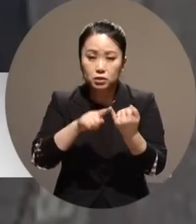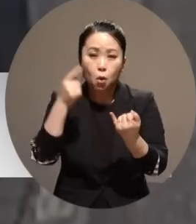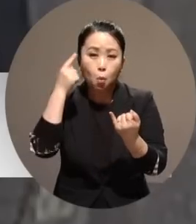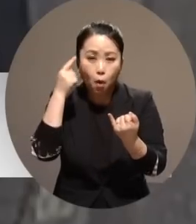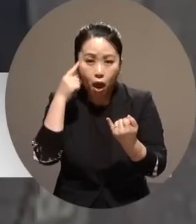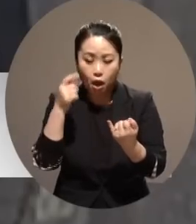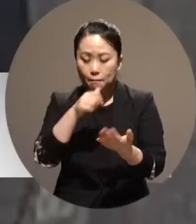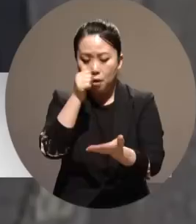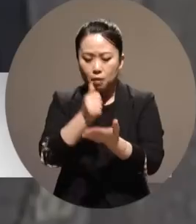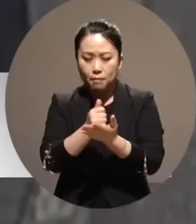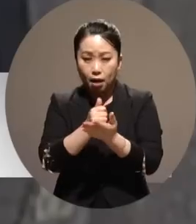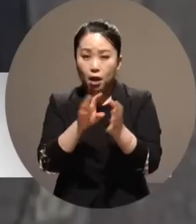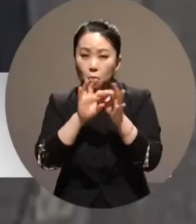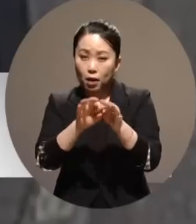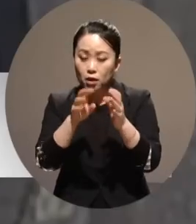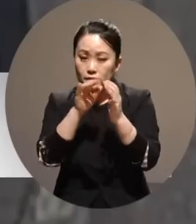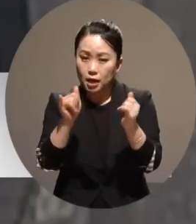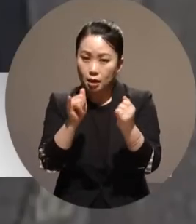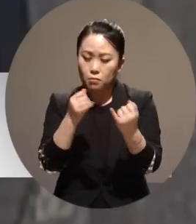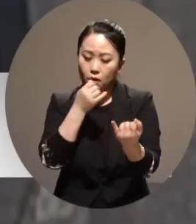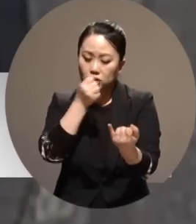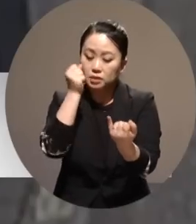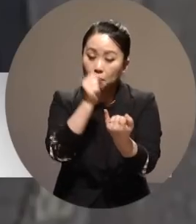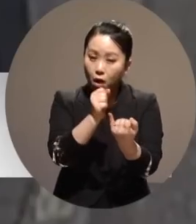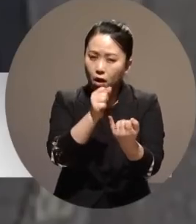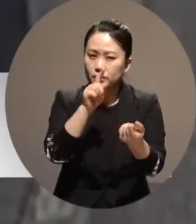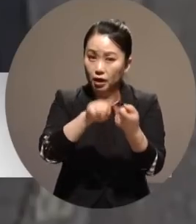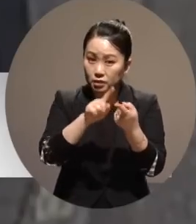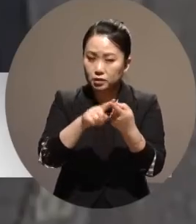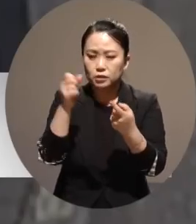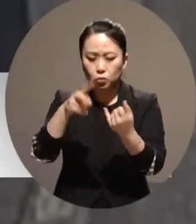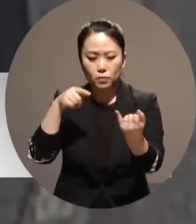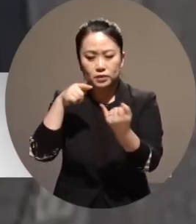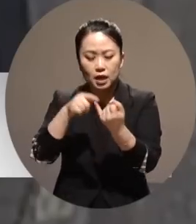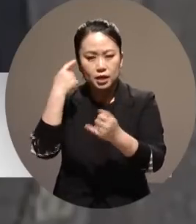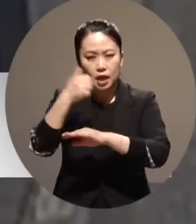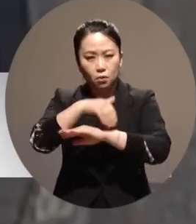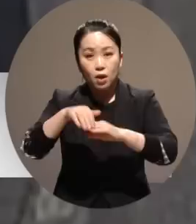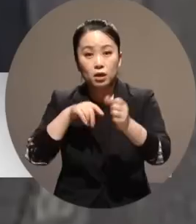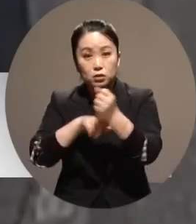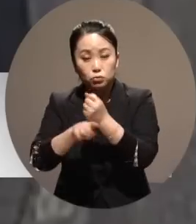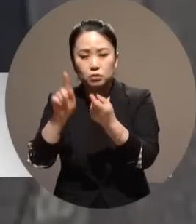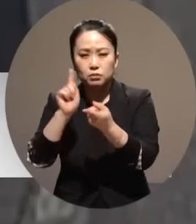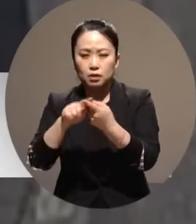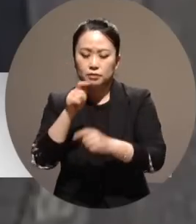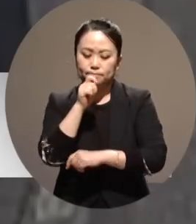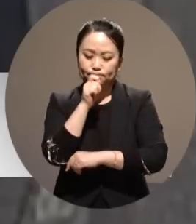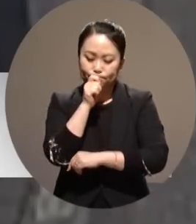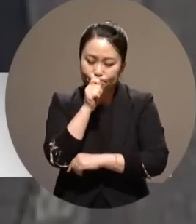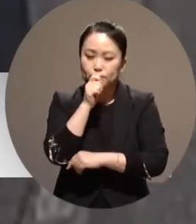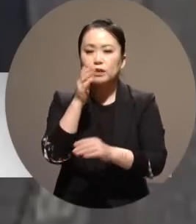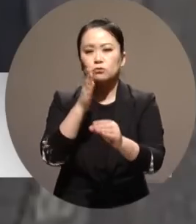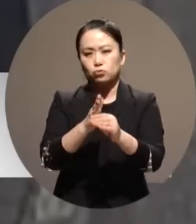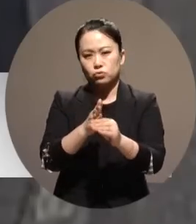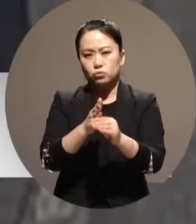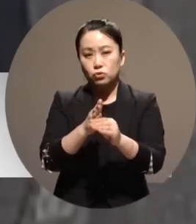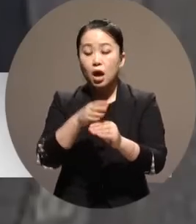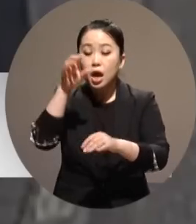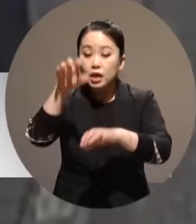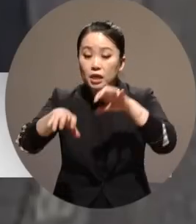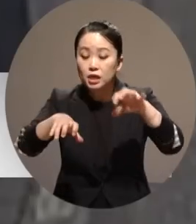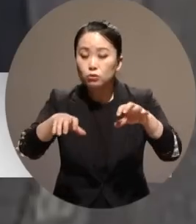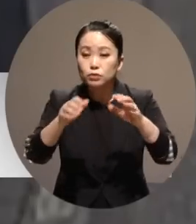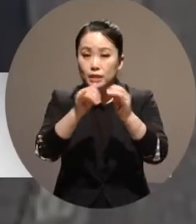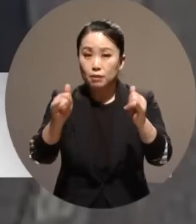대상으로 지목했는지, 왜 살인을 계획했는지에 대해선 입을 닫고 있습니다. 저희가 이웃들을 만나 정유정의